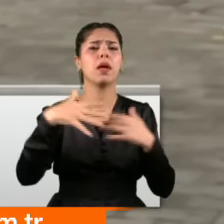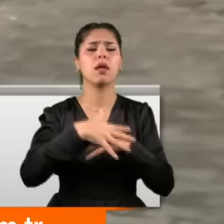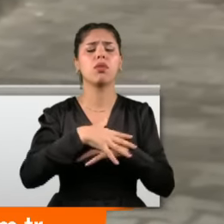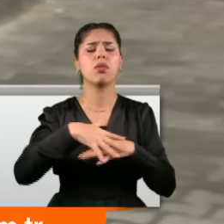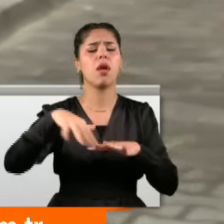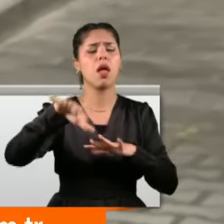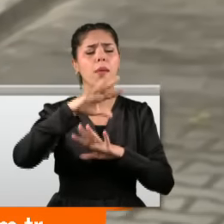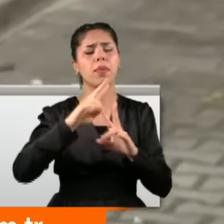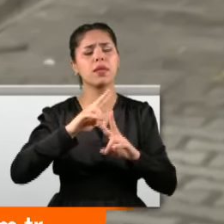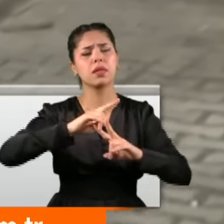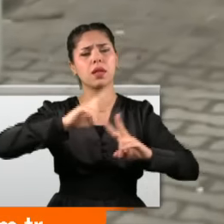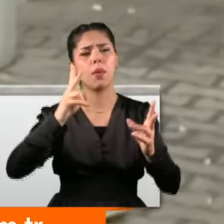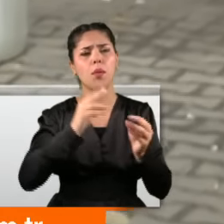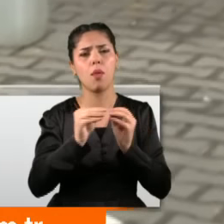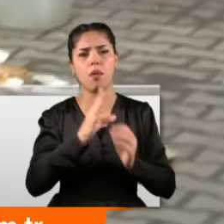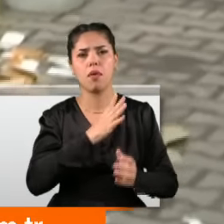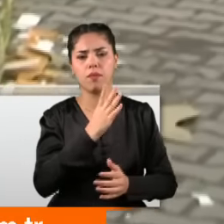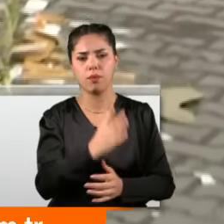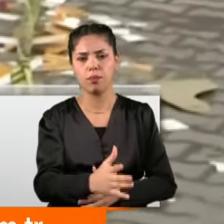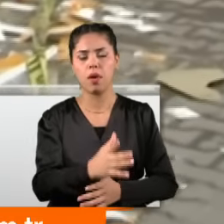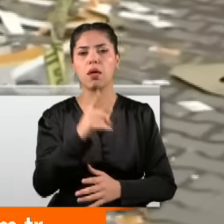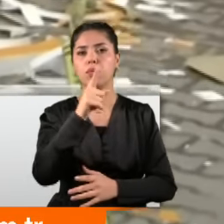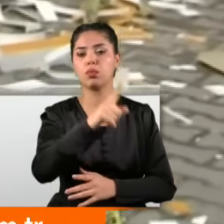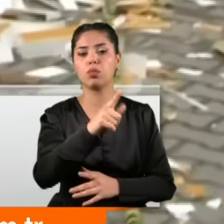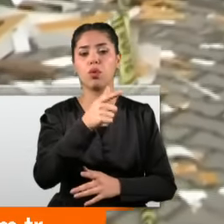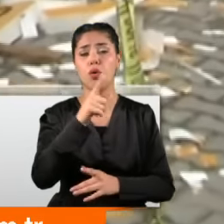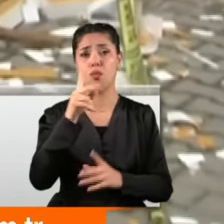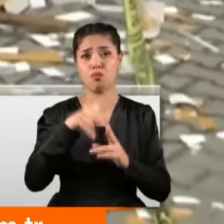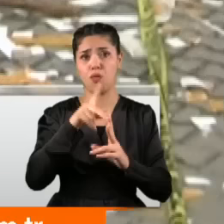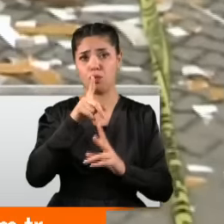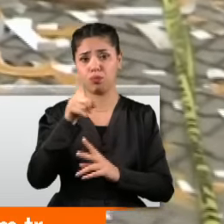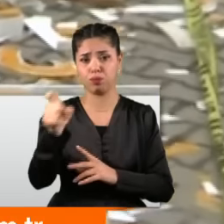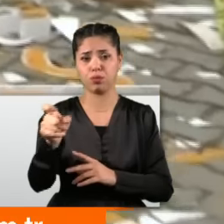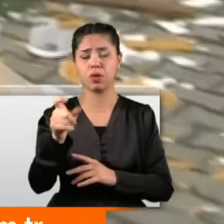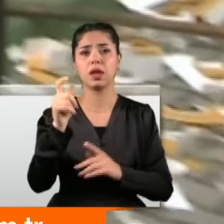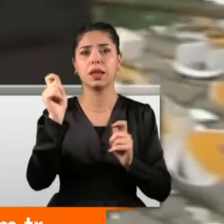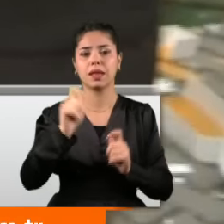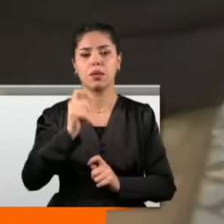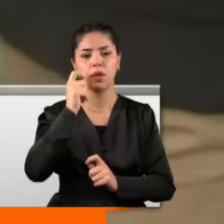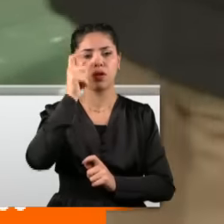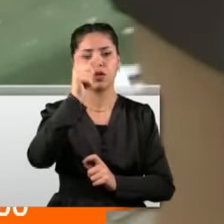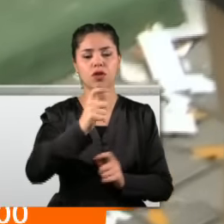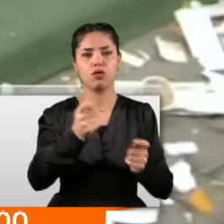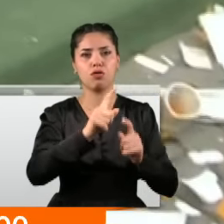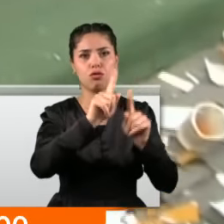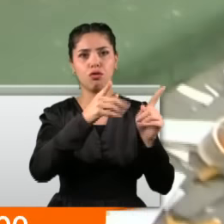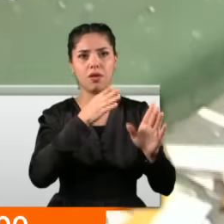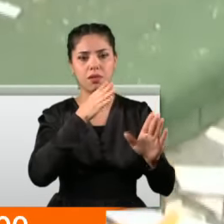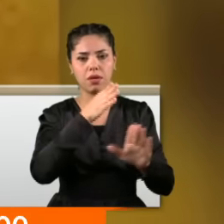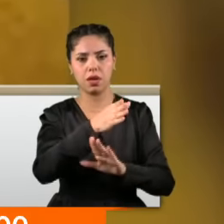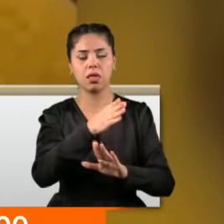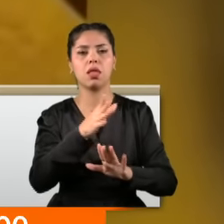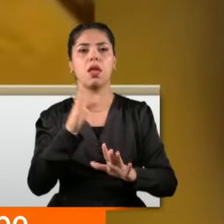Seferihisar'da bölgede yaşayan vatandaşlar polise ateş eden kişinin iş yerine gelerek görmüş olduğunuz gibi saldırıda